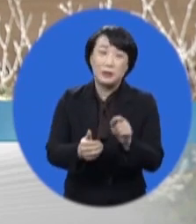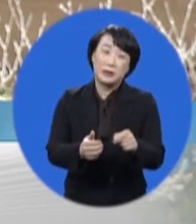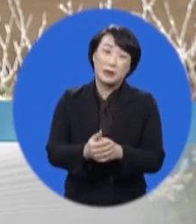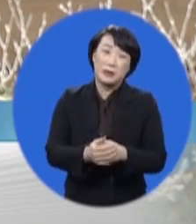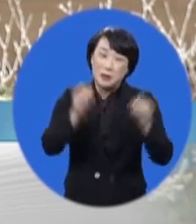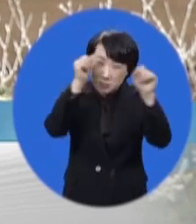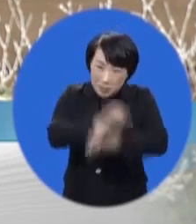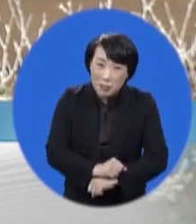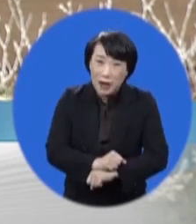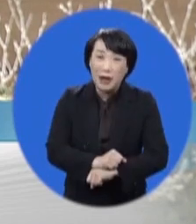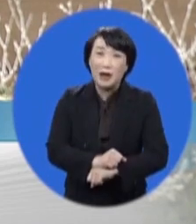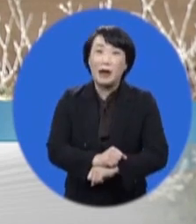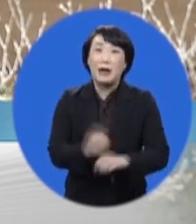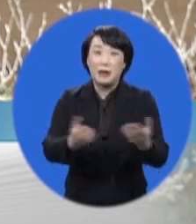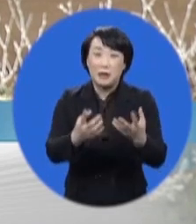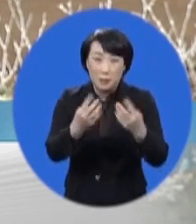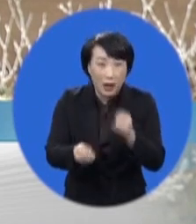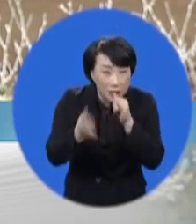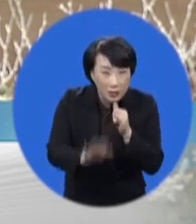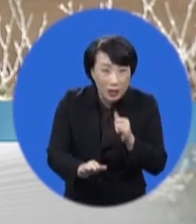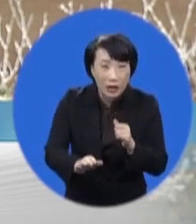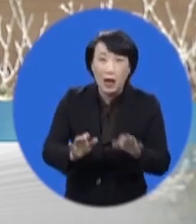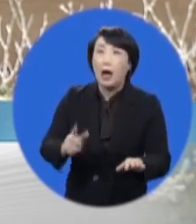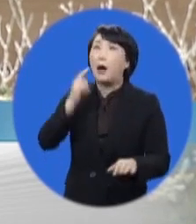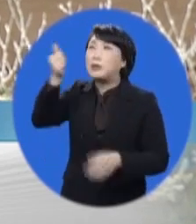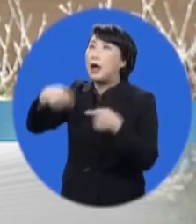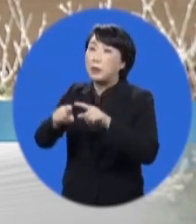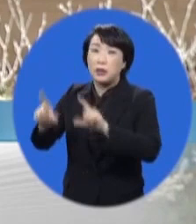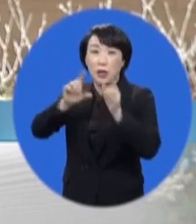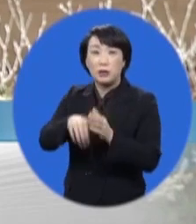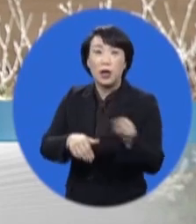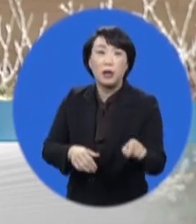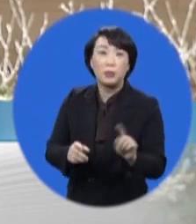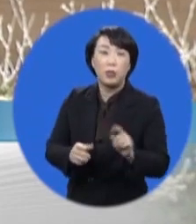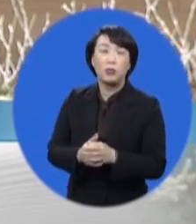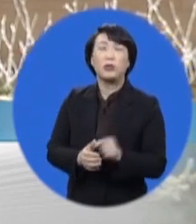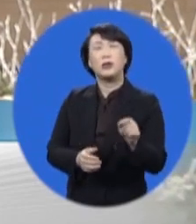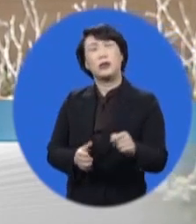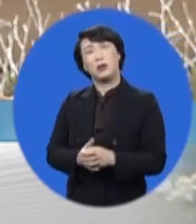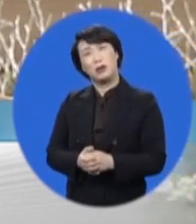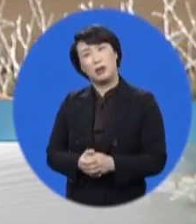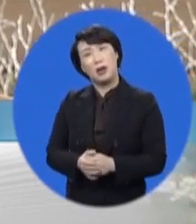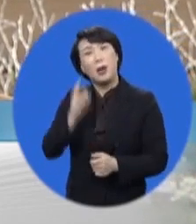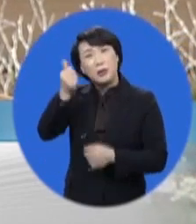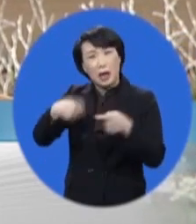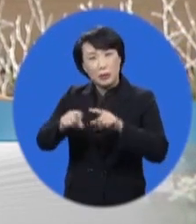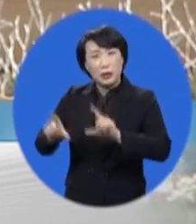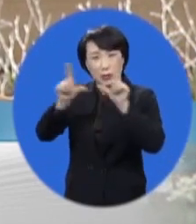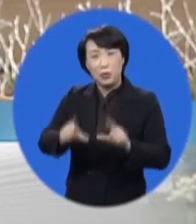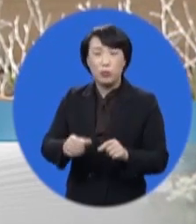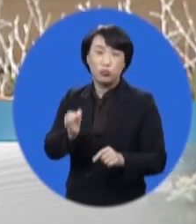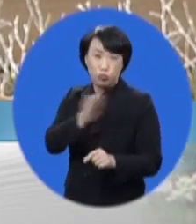철저하게 파멸 속에 멸망당했으나 아버지와 함께할 때는 절대로 그는 아버지와 함께한